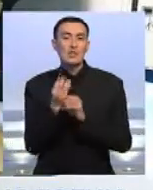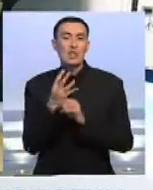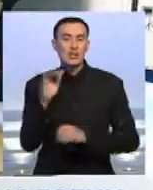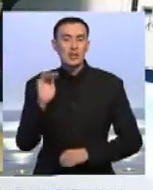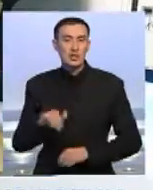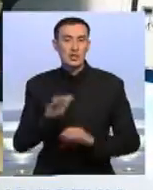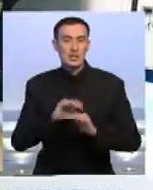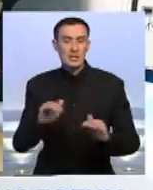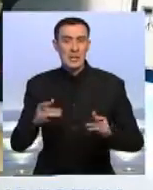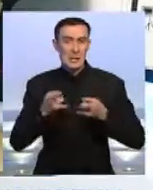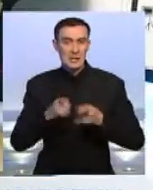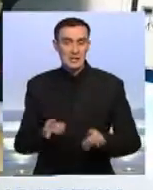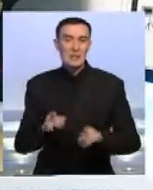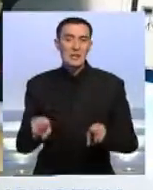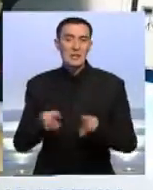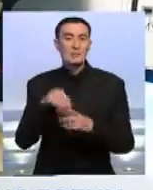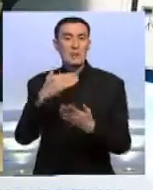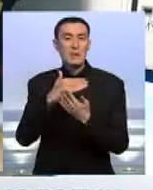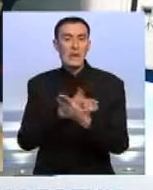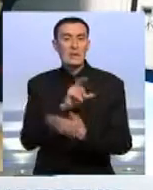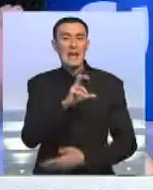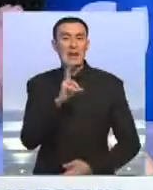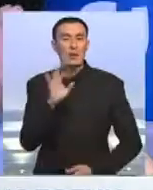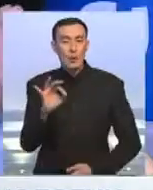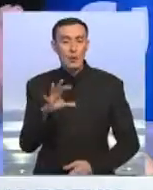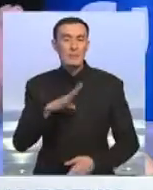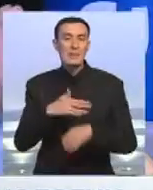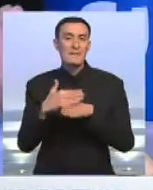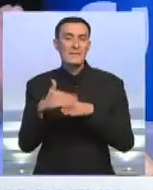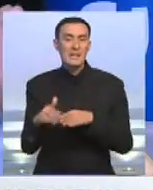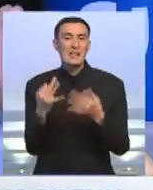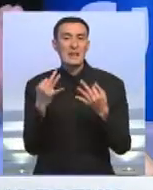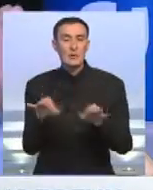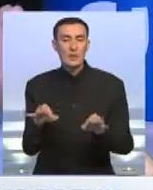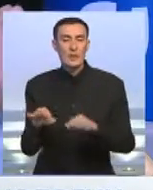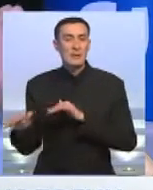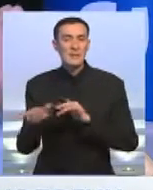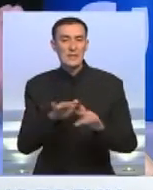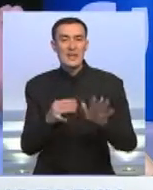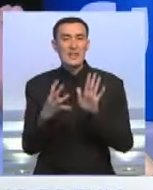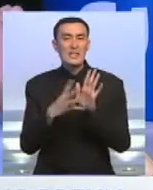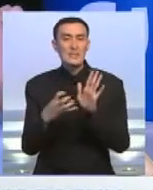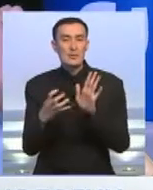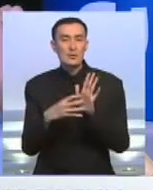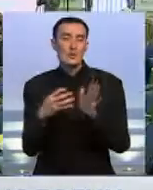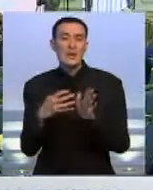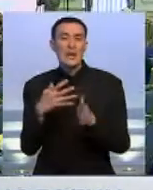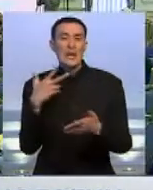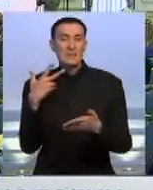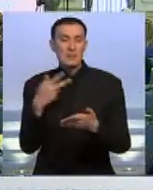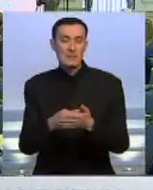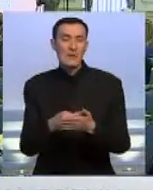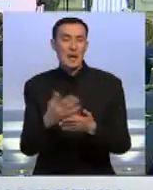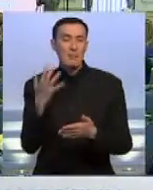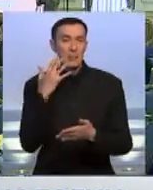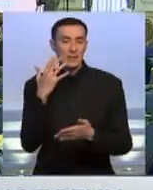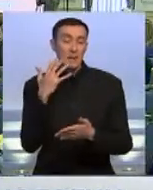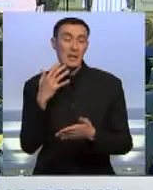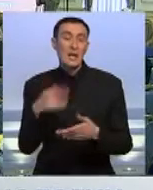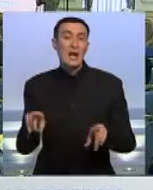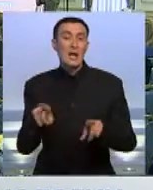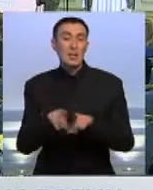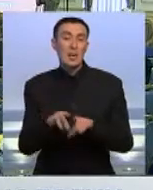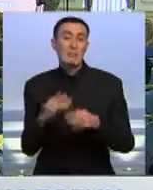тысяч детей, в том числе по программе ЭКО. В этом году выделены квоты на проведение 900 процедур экстракорпорального оплодотворения.